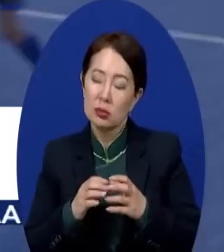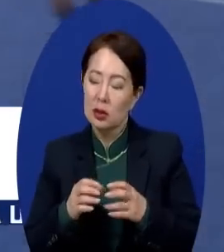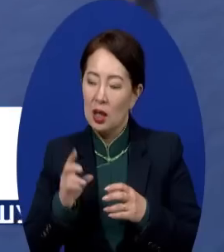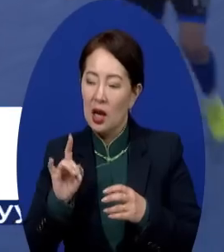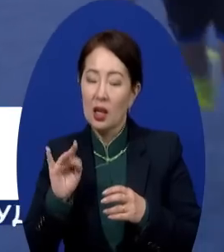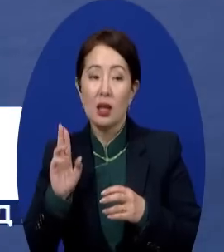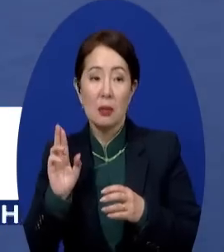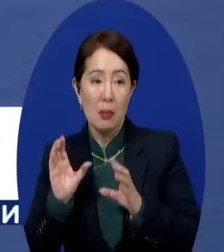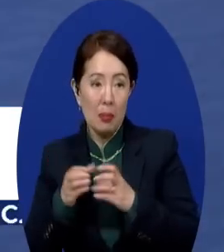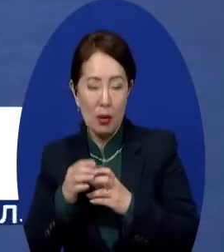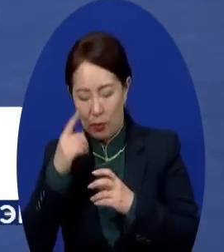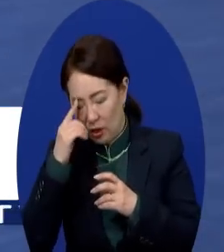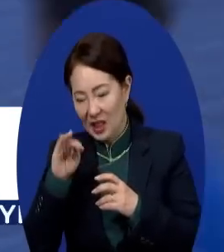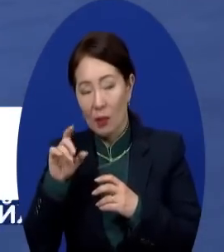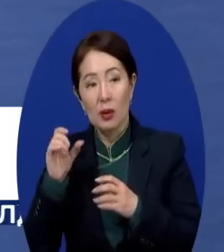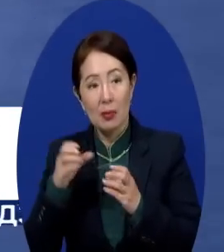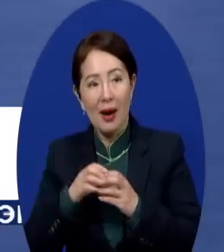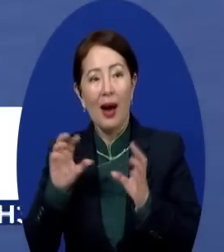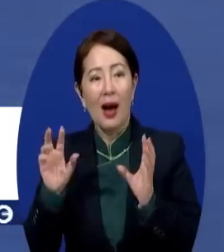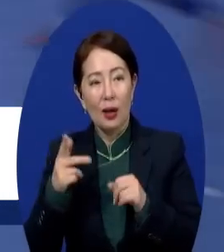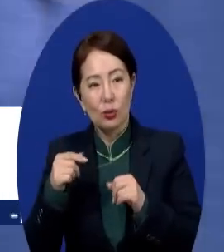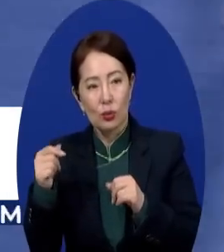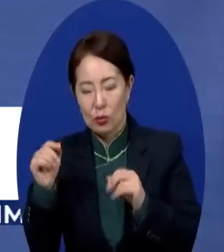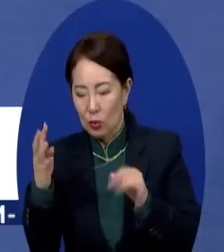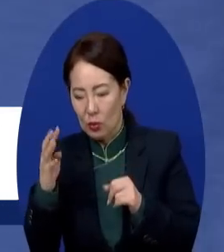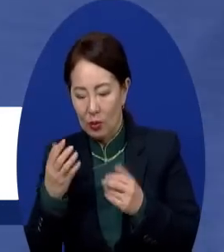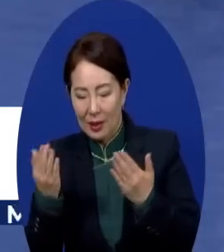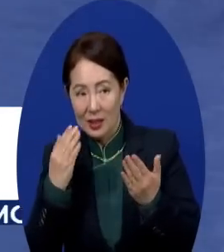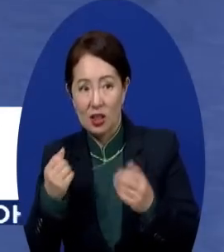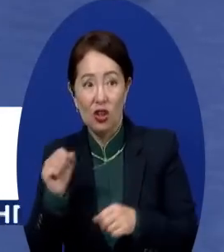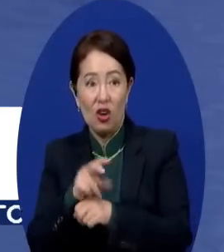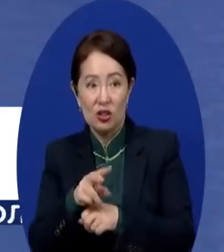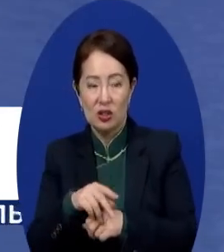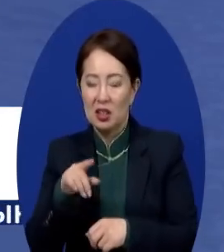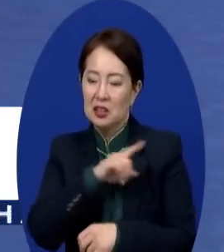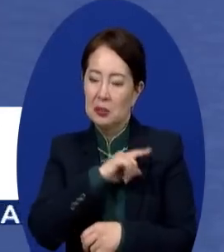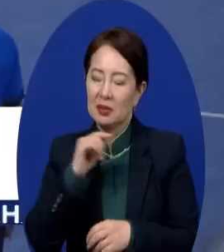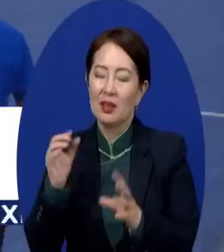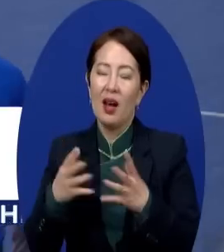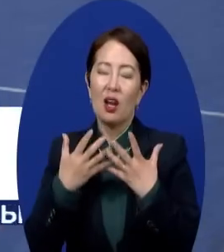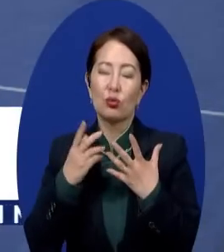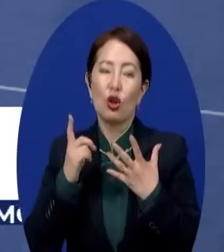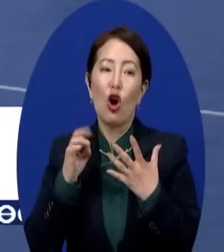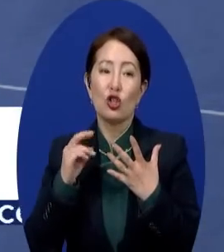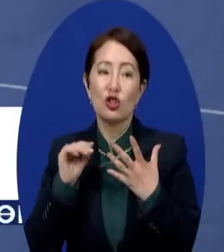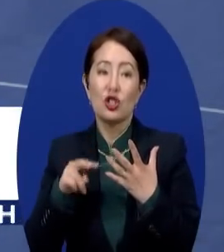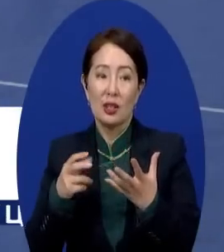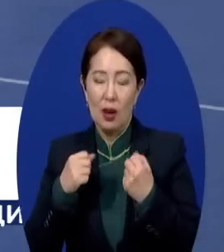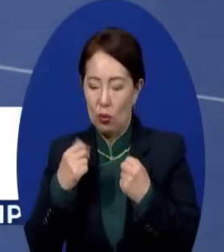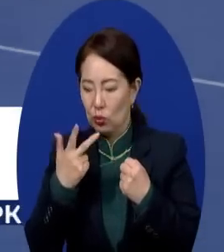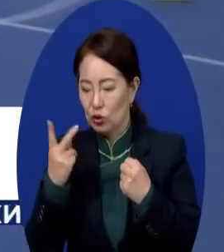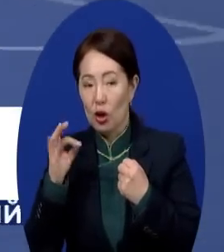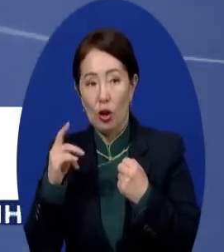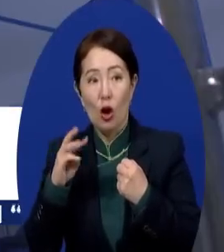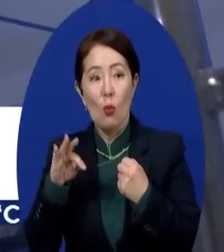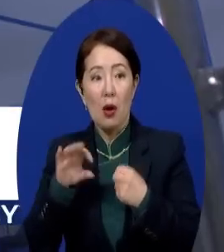баг Монголын тэмүүлэл багийг 14-3 харьцаатай хожлоо. Ингэснээр тэмцээний 10 дахь хожлоо авч 32 оноо тавснаар мөнгөн медалийн бодлыг